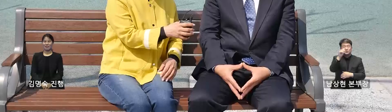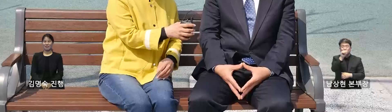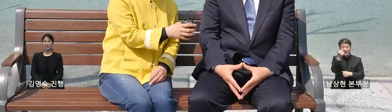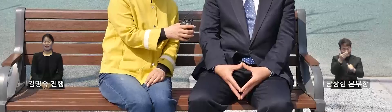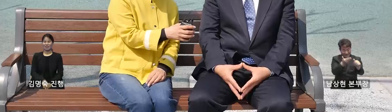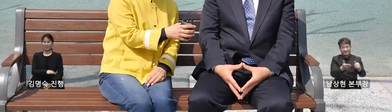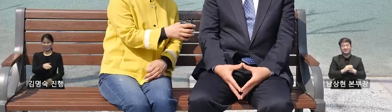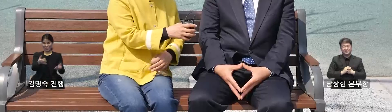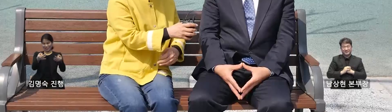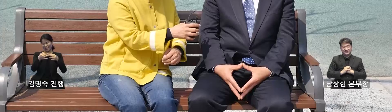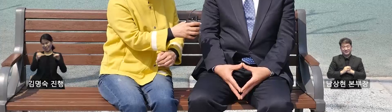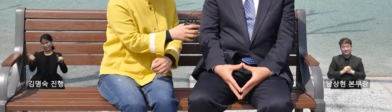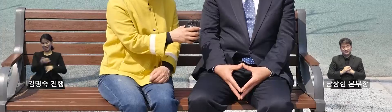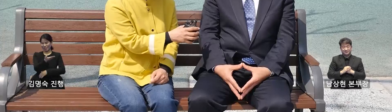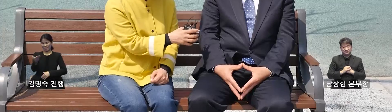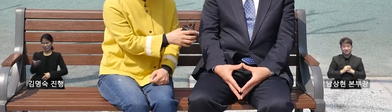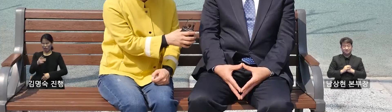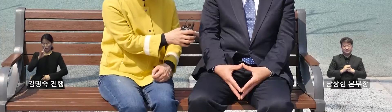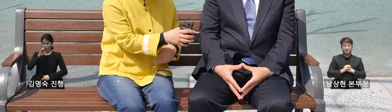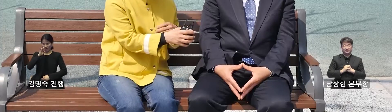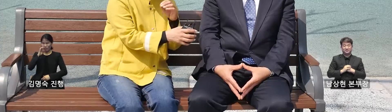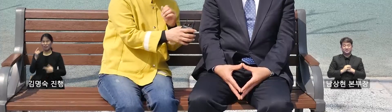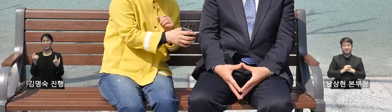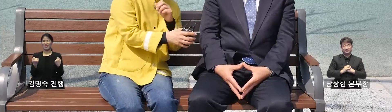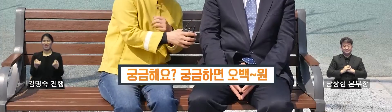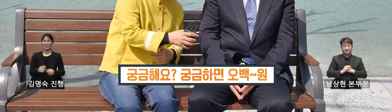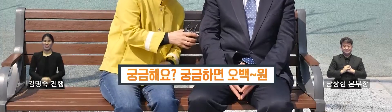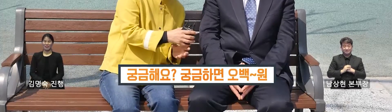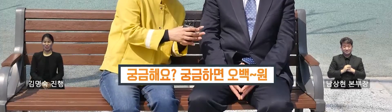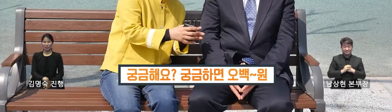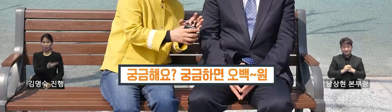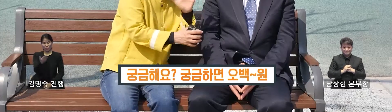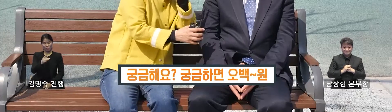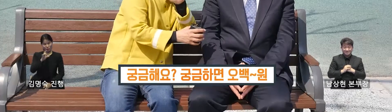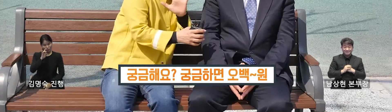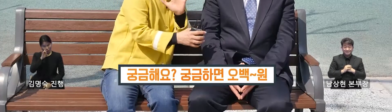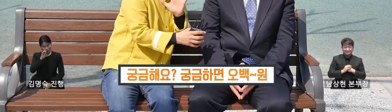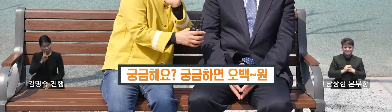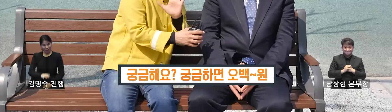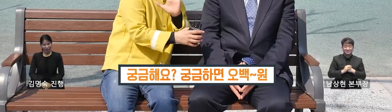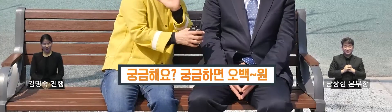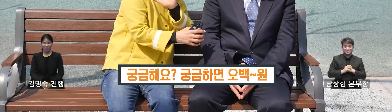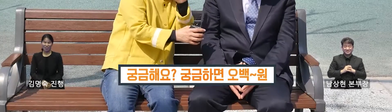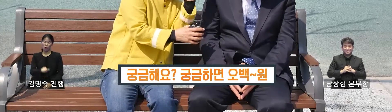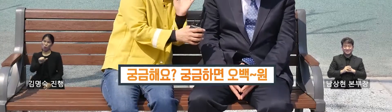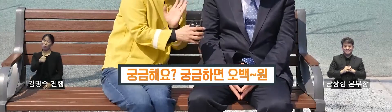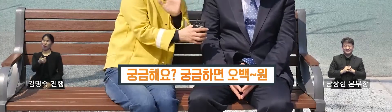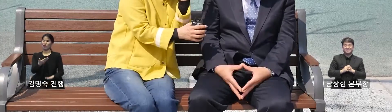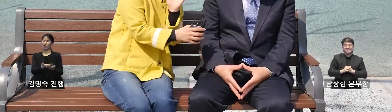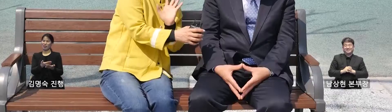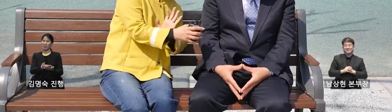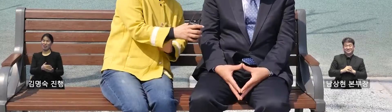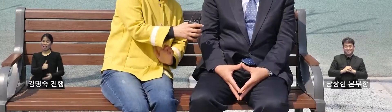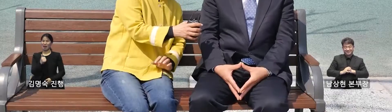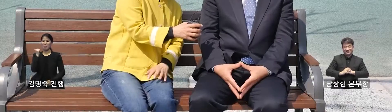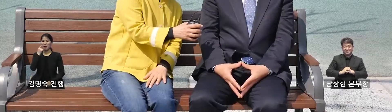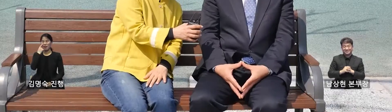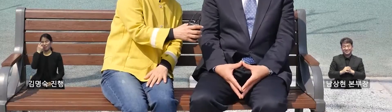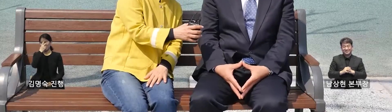하겠습니다. 아, 우리 시청자 여러분들이 엄청 궁금해하실 것 같아요. 그렇죠. 여러분 궁금해요? 500원! 예, 저 그 가볼게요 그럼.